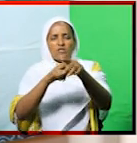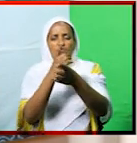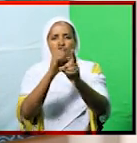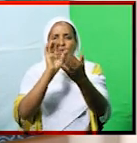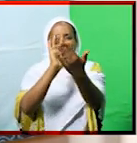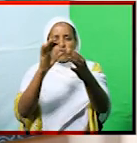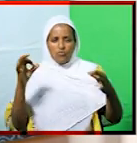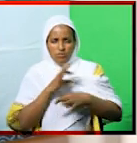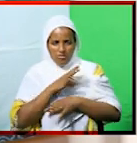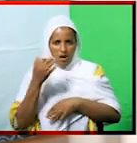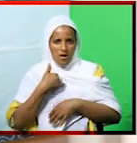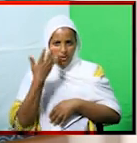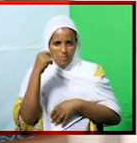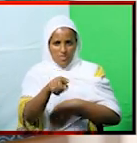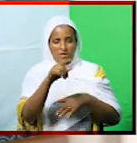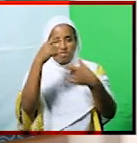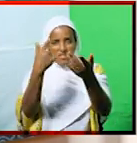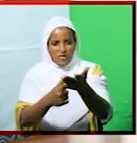ነው። ይህንን ኤራቅሊስ ሲገልጠው